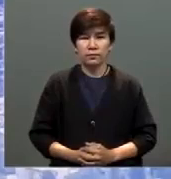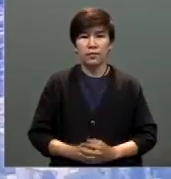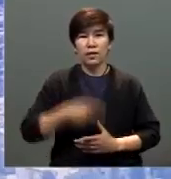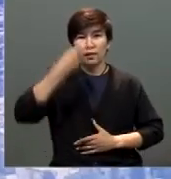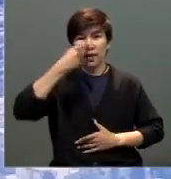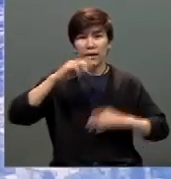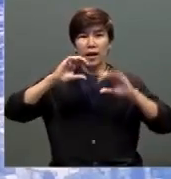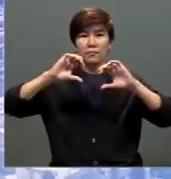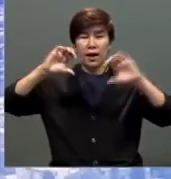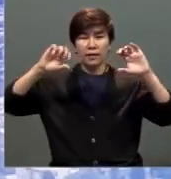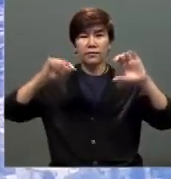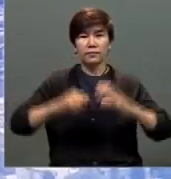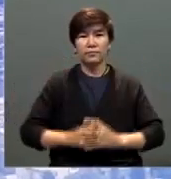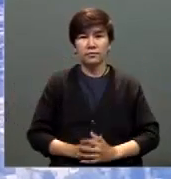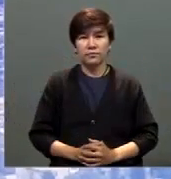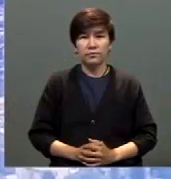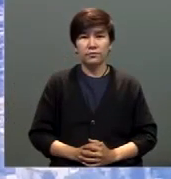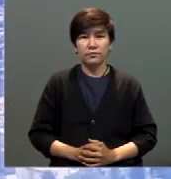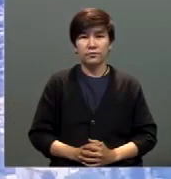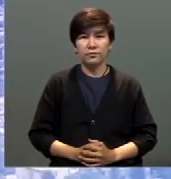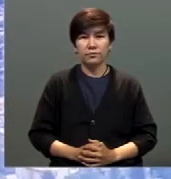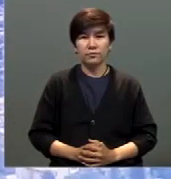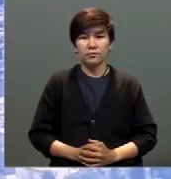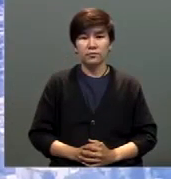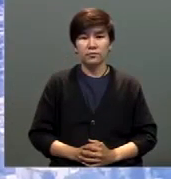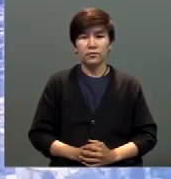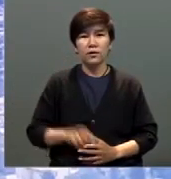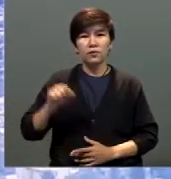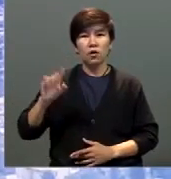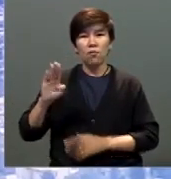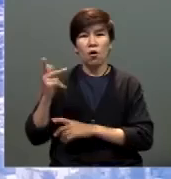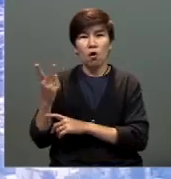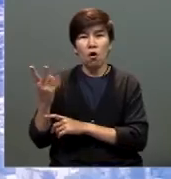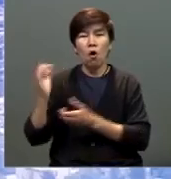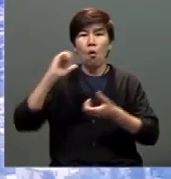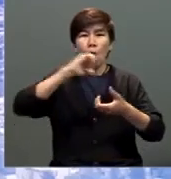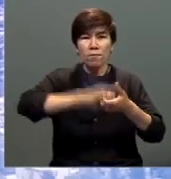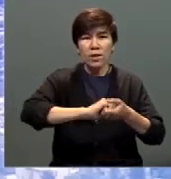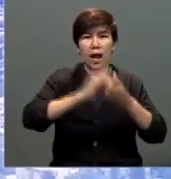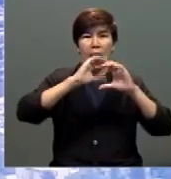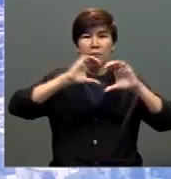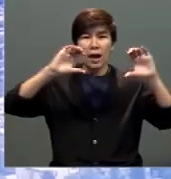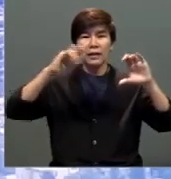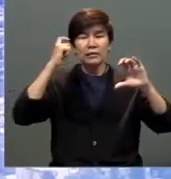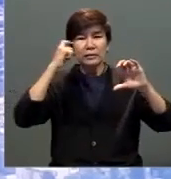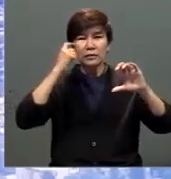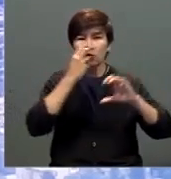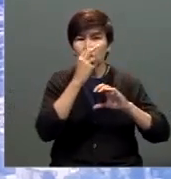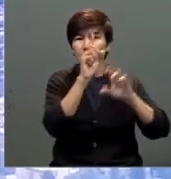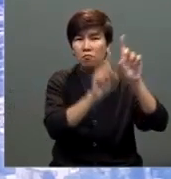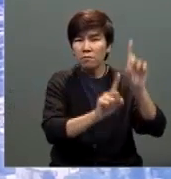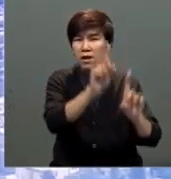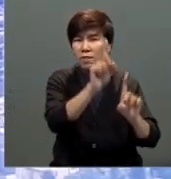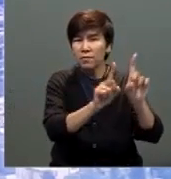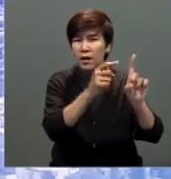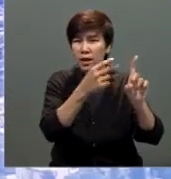ะครับทางรัฐไทยนะครับโดยทางสบค.ร่วมกันกับทางรัฐบาลคงจะได้มีการตัดสินโดยใ